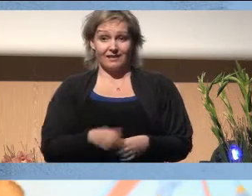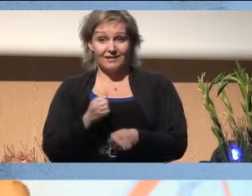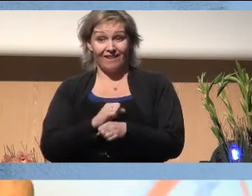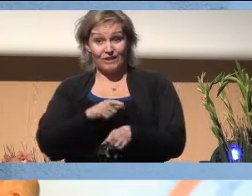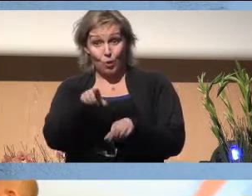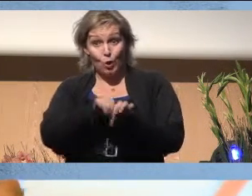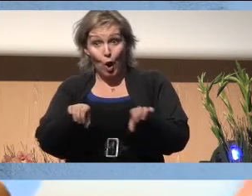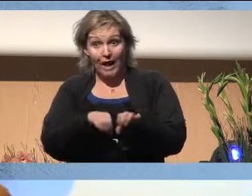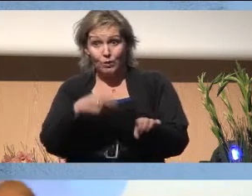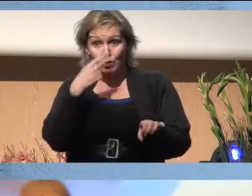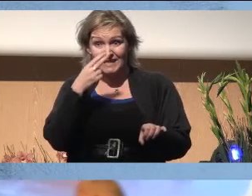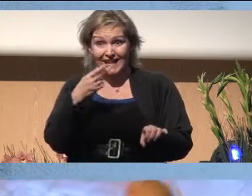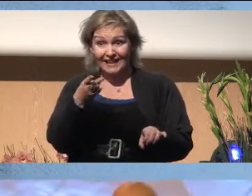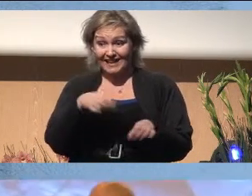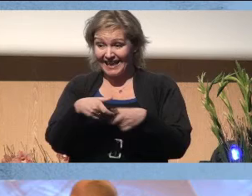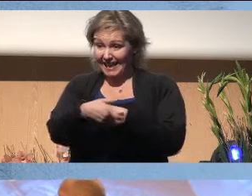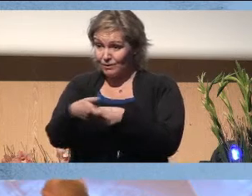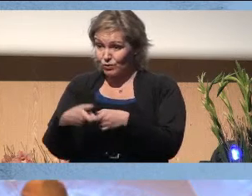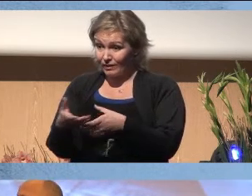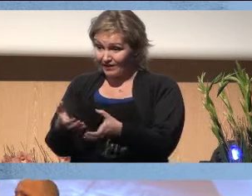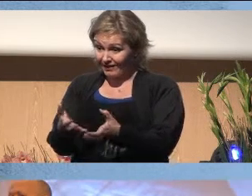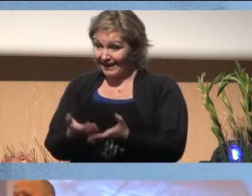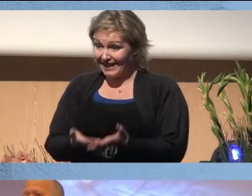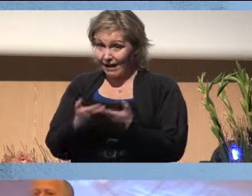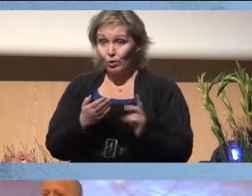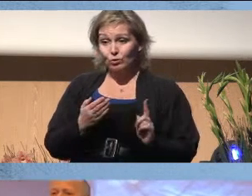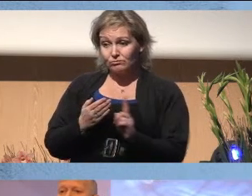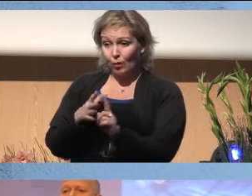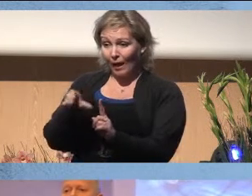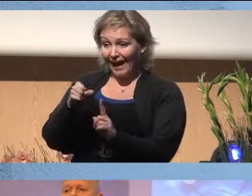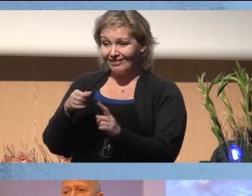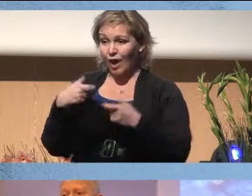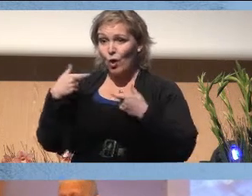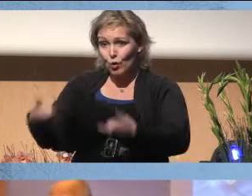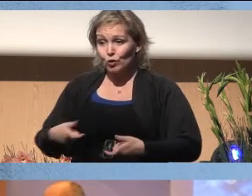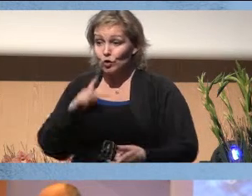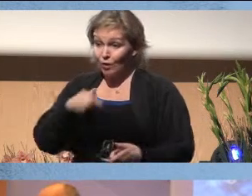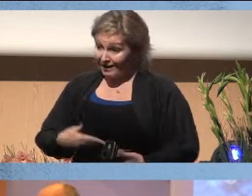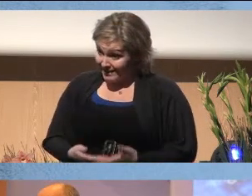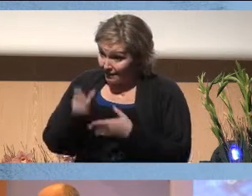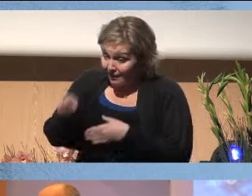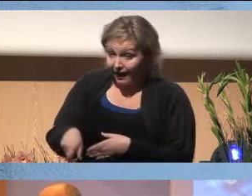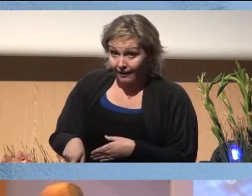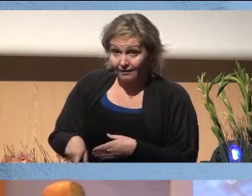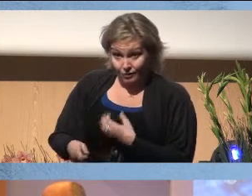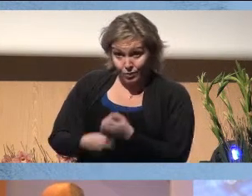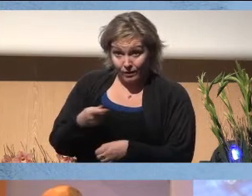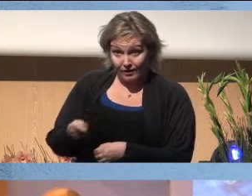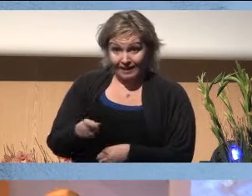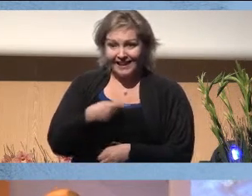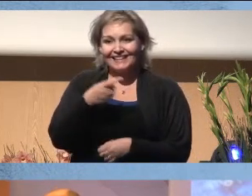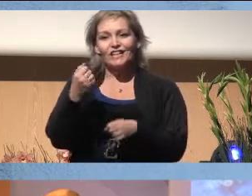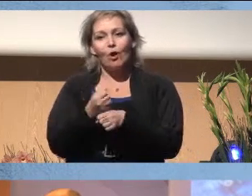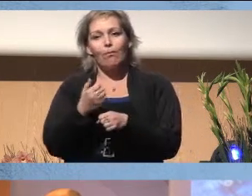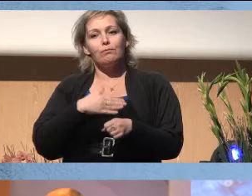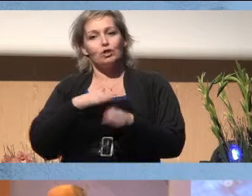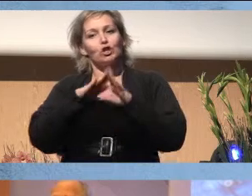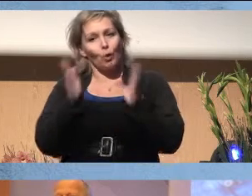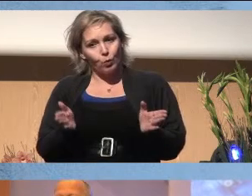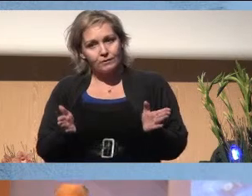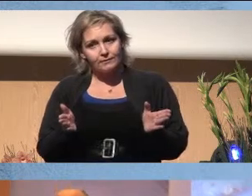du rørlegger, og du ser en i resepsjonen som trenger hjelp, så går du bort og henter en rullestol og spør om du kan hjelpe den. De jobber på